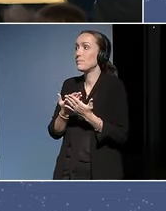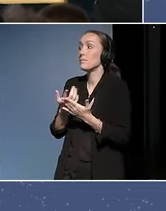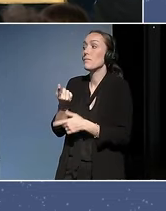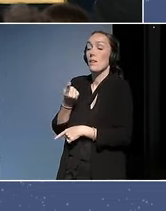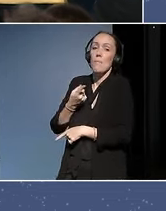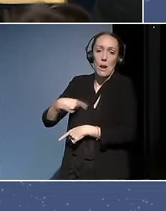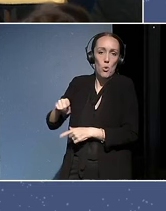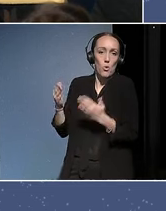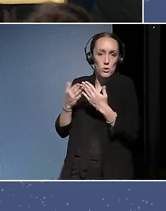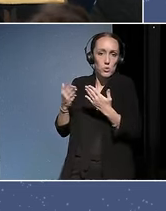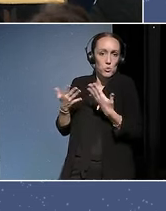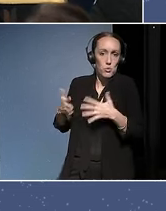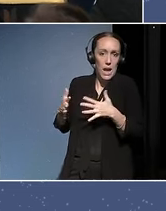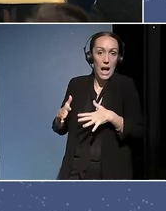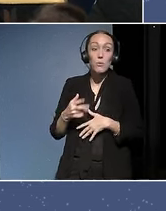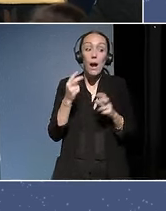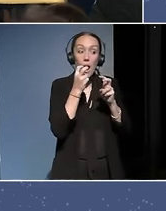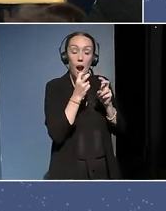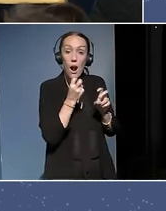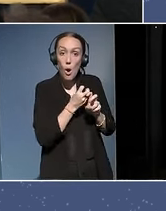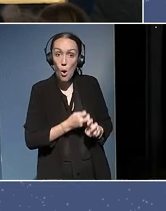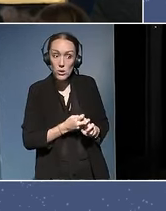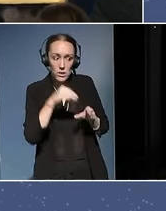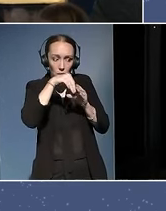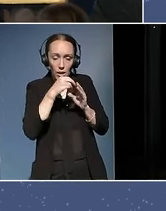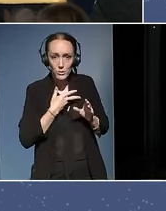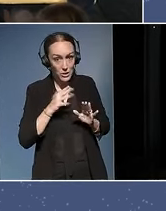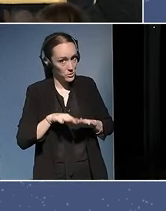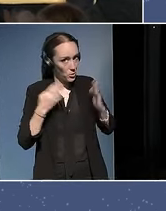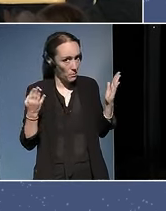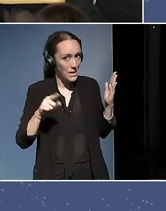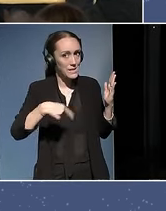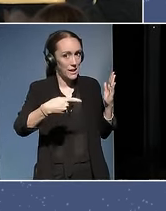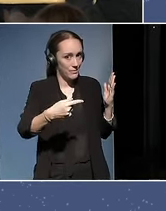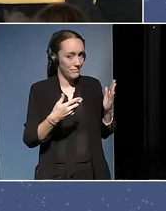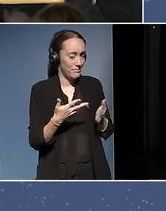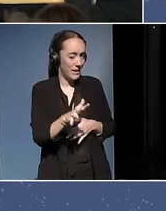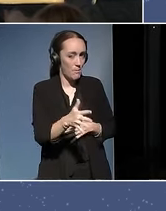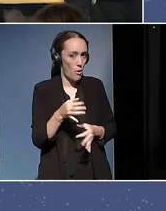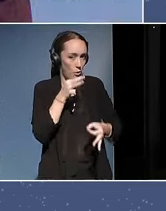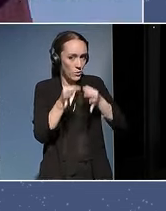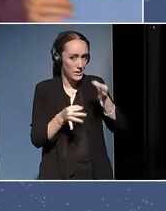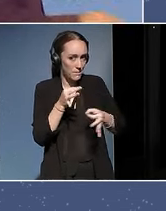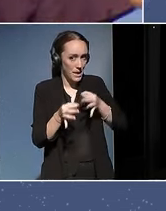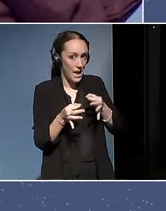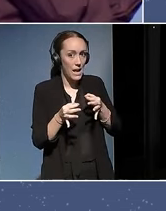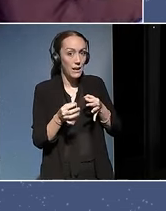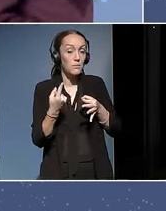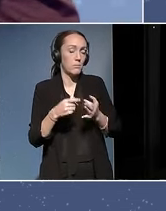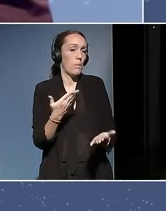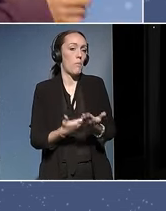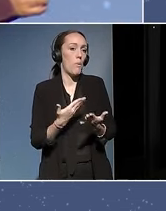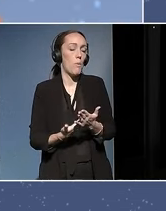ossa all'interno ci riservano una sorpresa che vediamo tra poco eh esatto Ed è quella lì la prova del nove